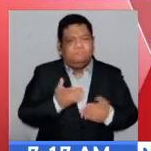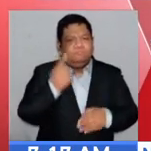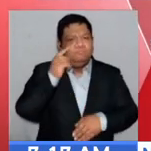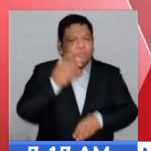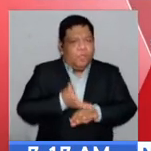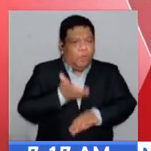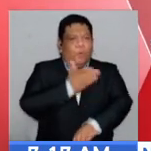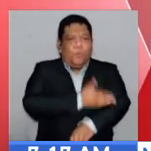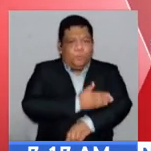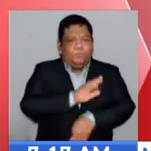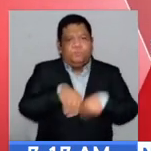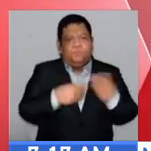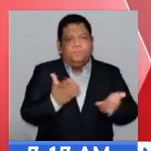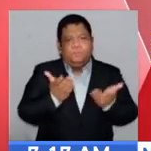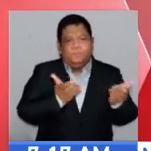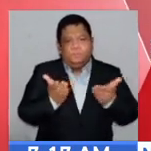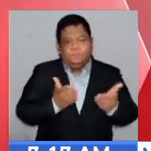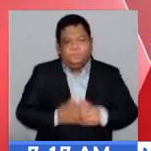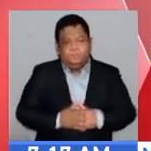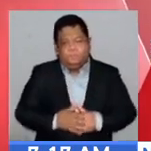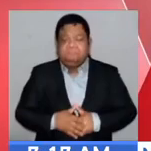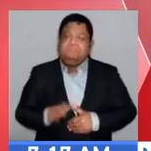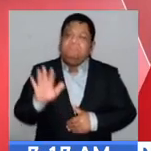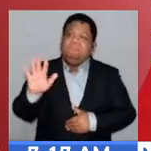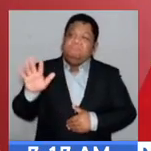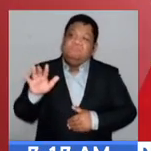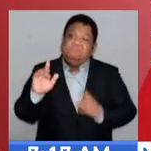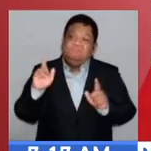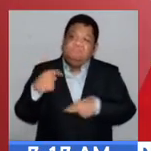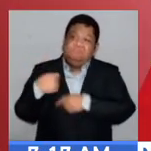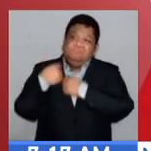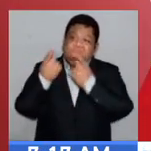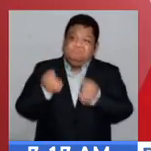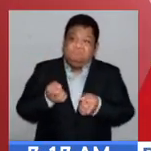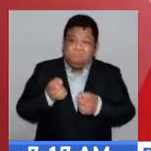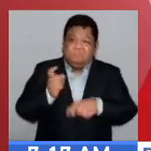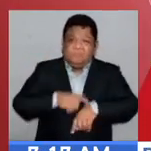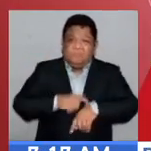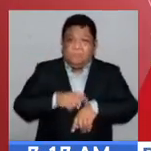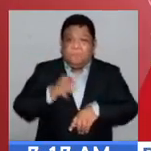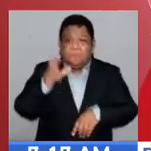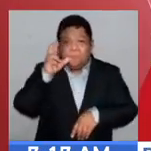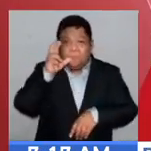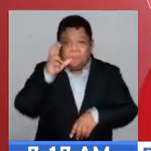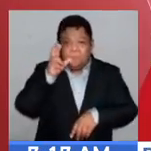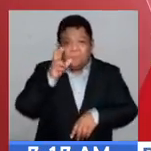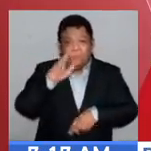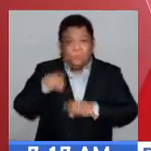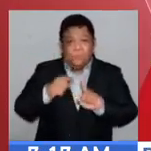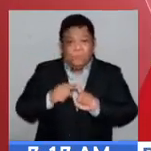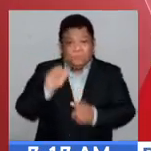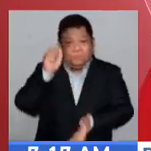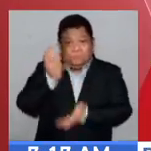mo, since 1970, panahon pa ni Ramos nung in-approve yan, no?